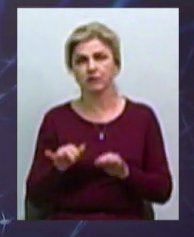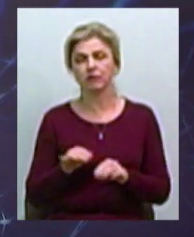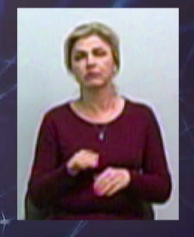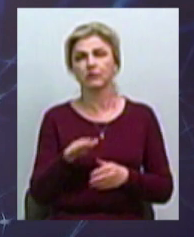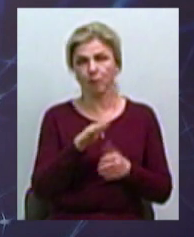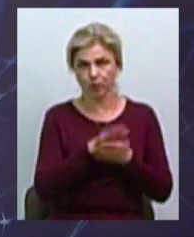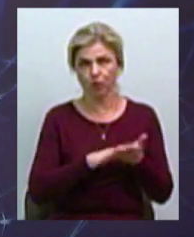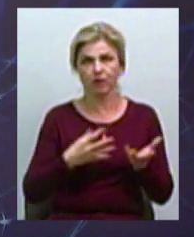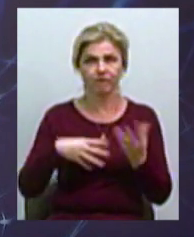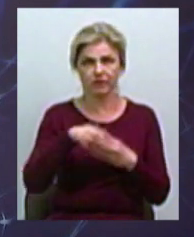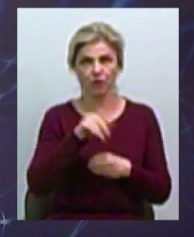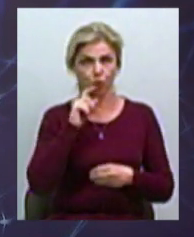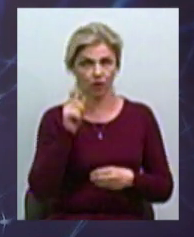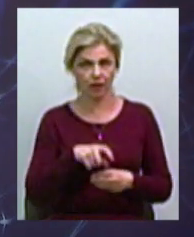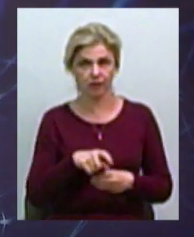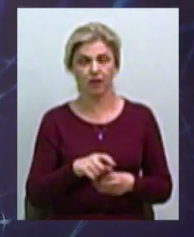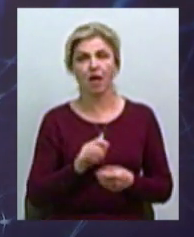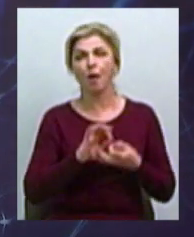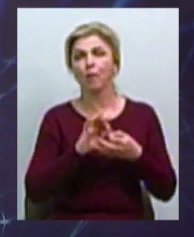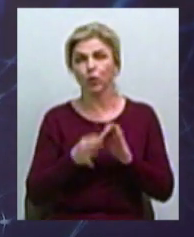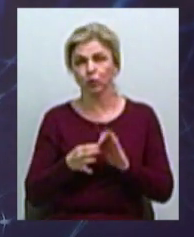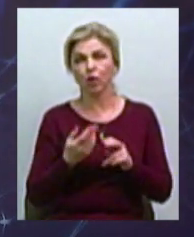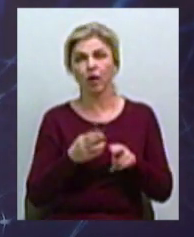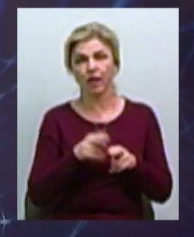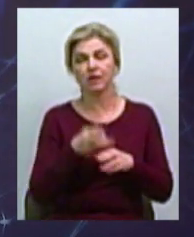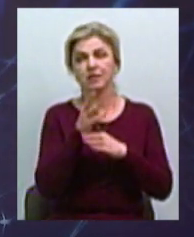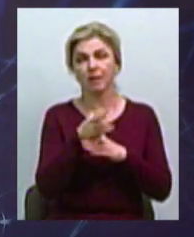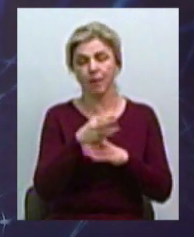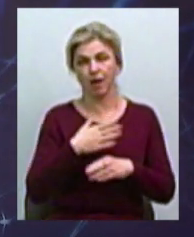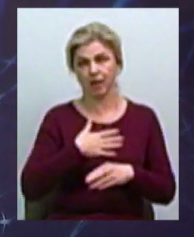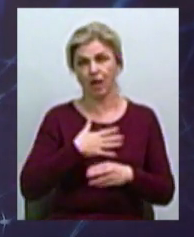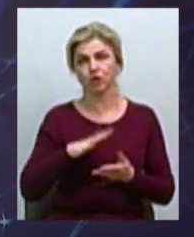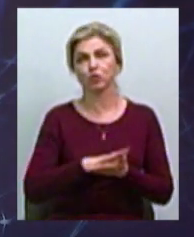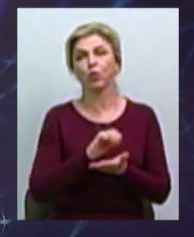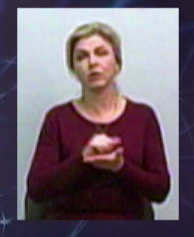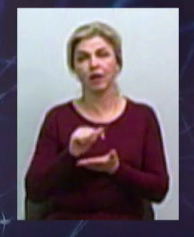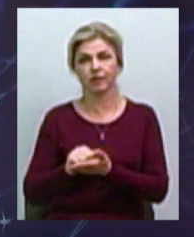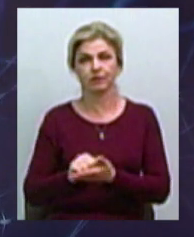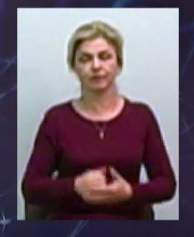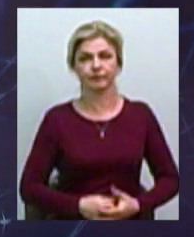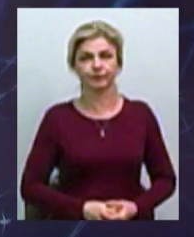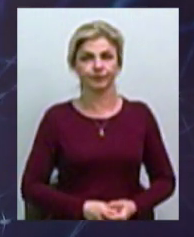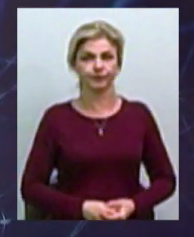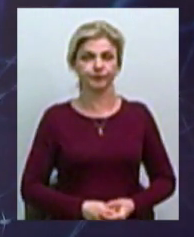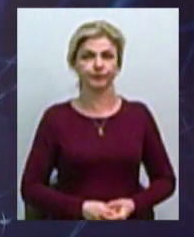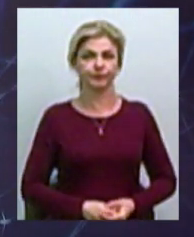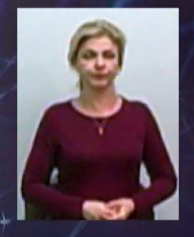на Миколаївщині, зокрема. Подробиці про цю акцію в сюжеті наших колег із служби новин Володимира Степанова та Ігоря Чорного.